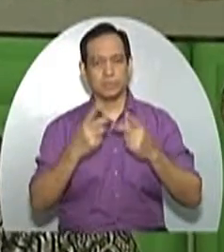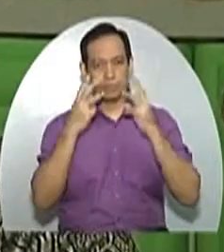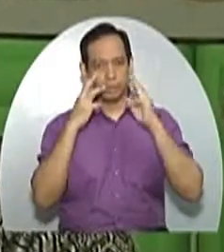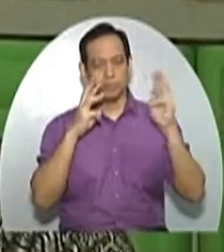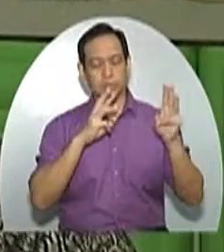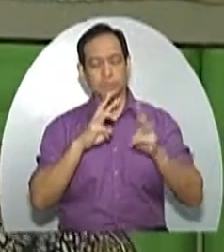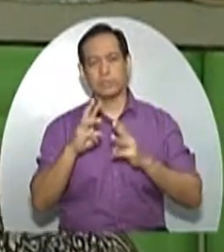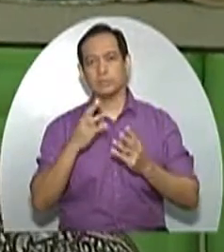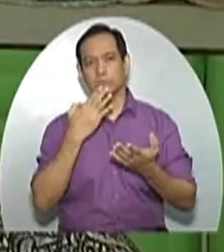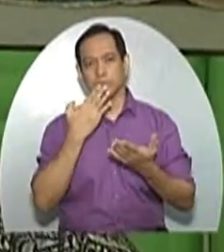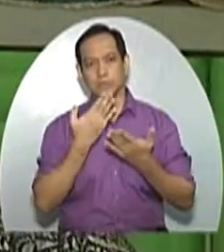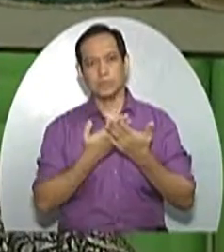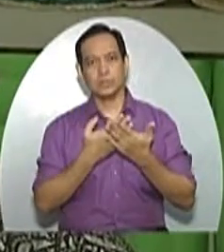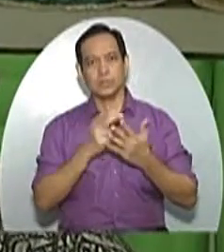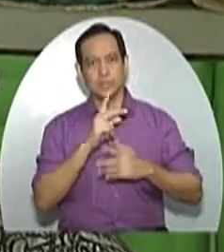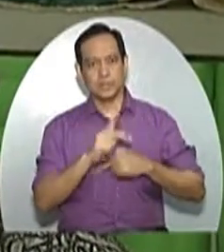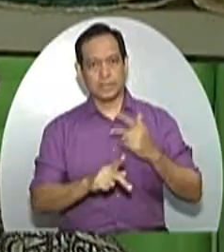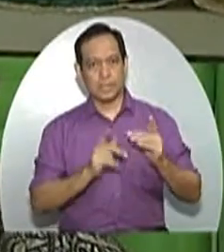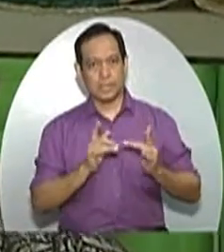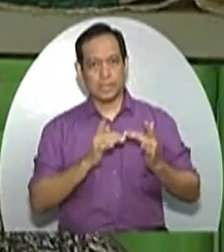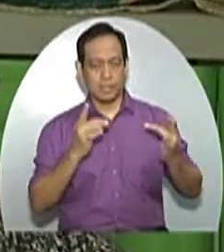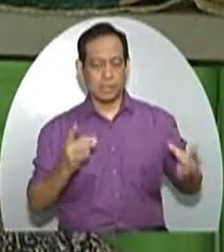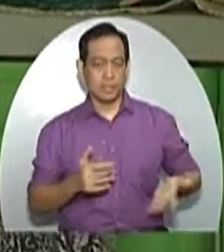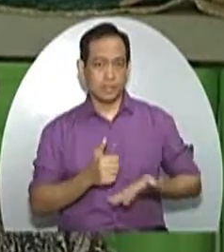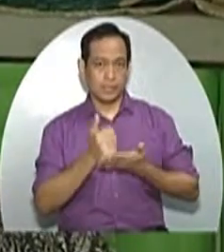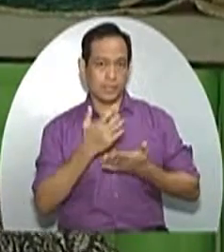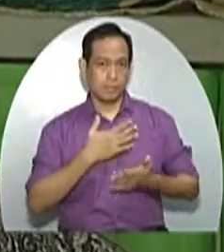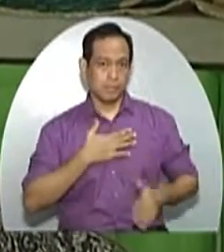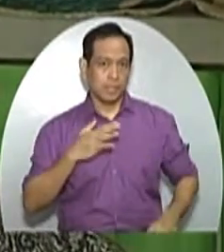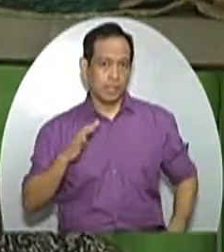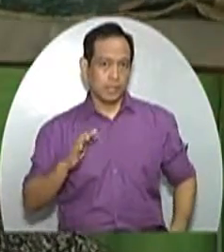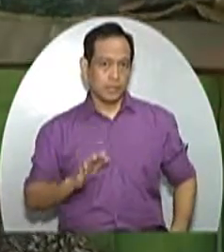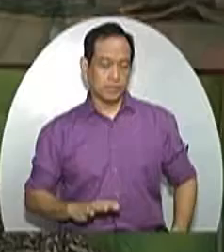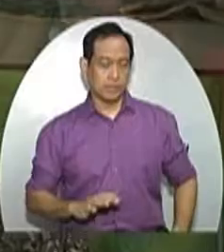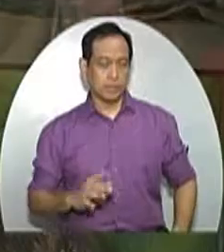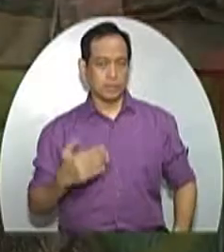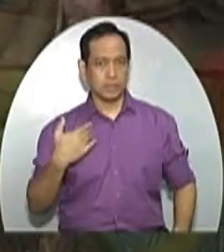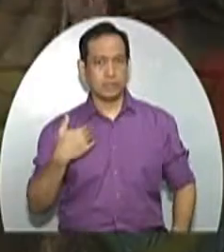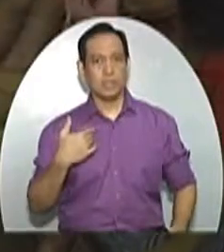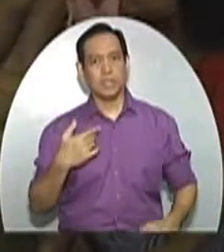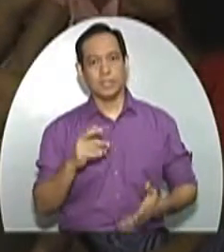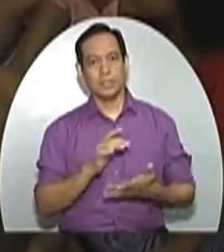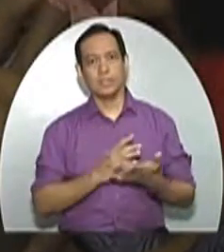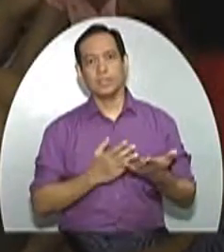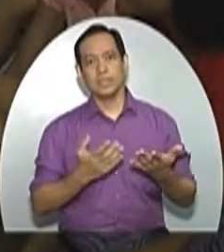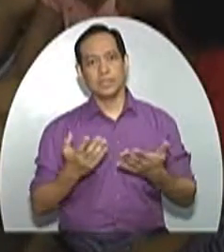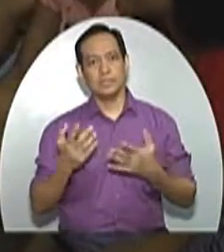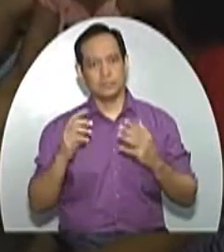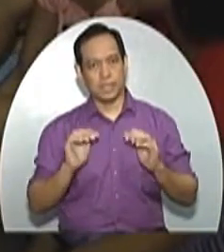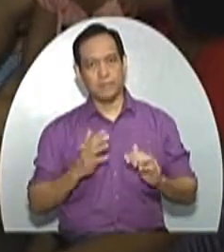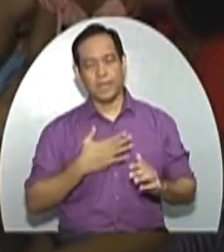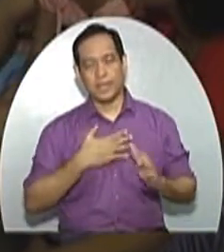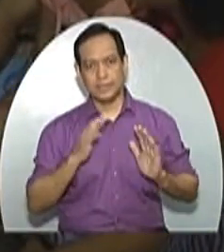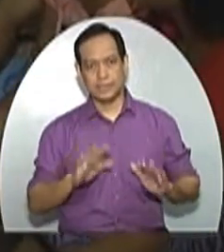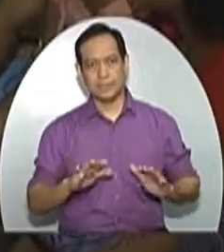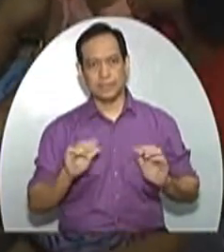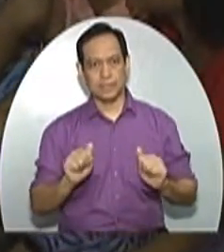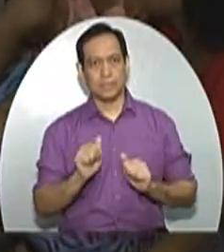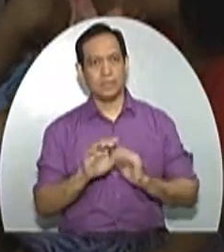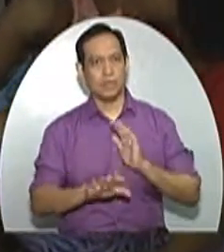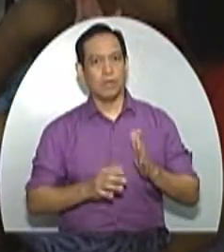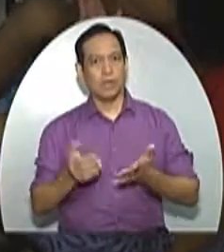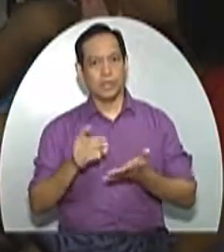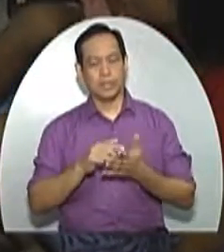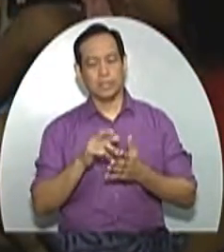ang may magandang kalooban po tumulong po sa anak para po may paggamot po siya, makalakad po ulit siya. Tapos